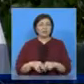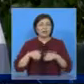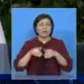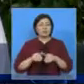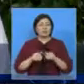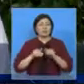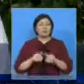мелкое производство